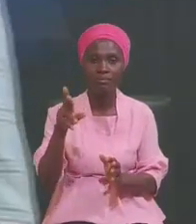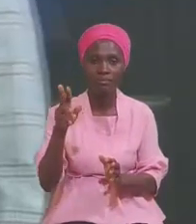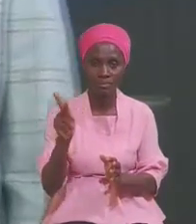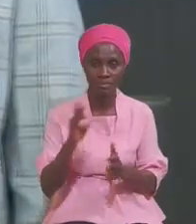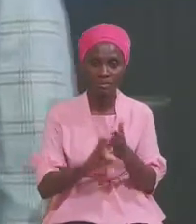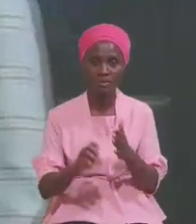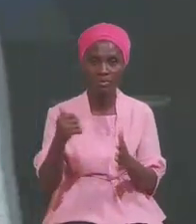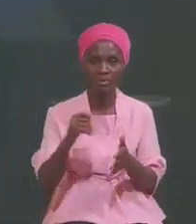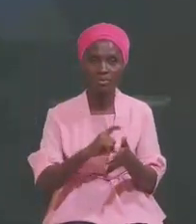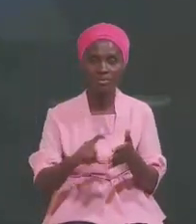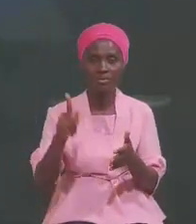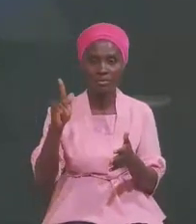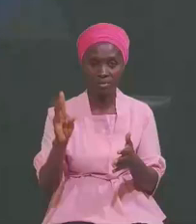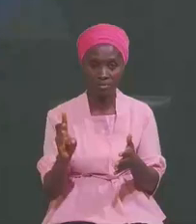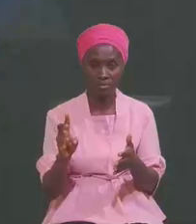verset 27.